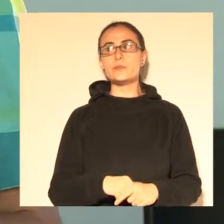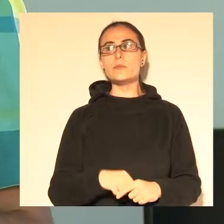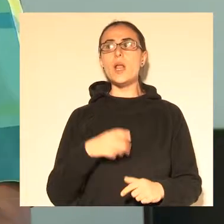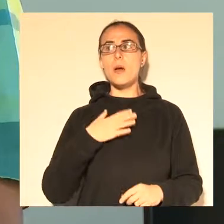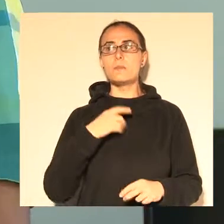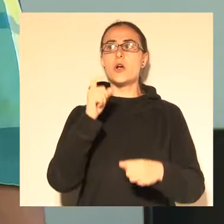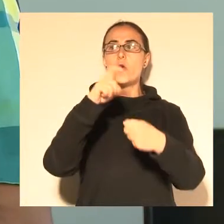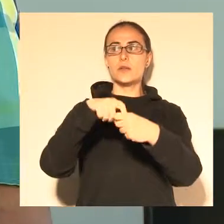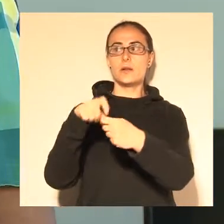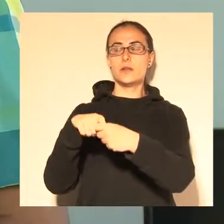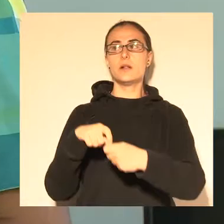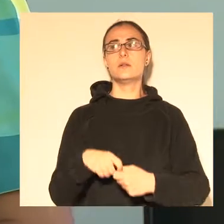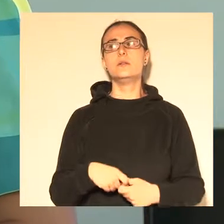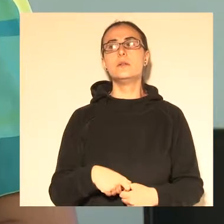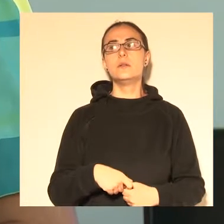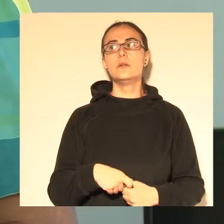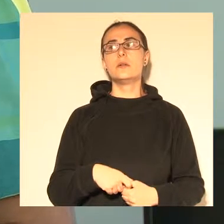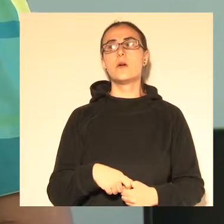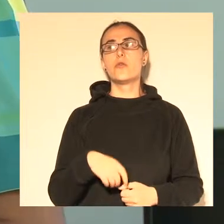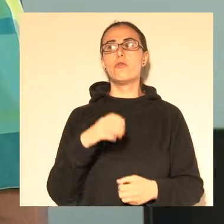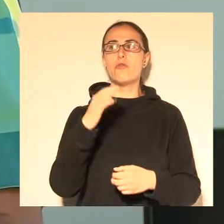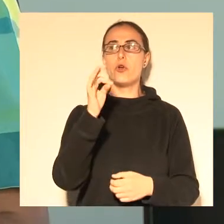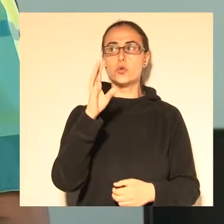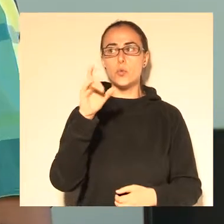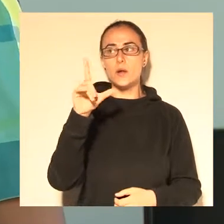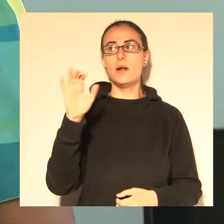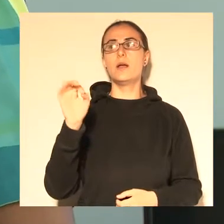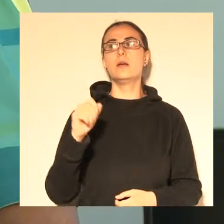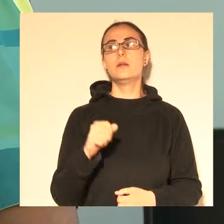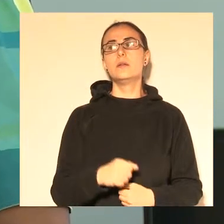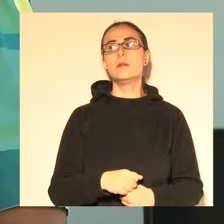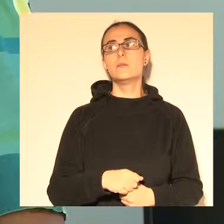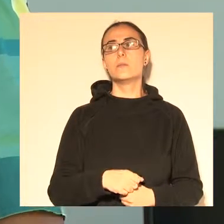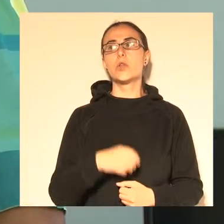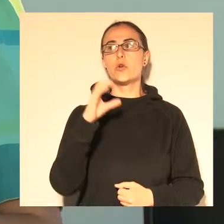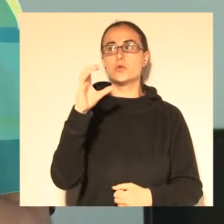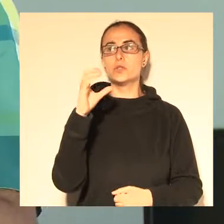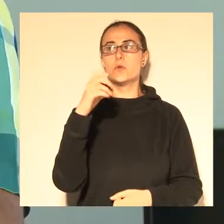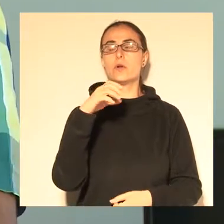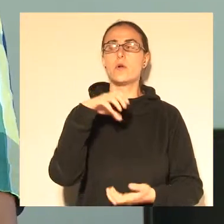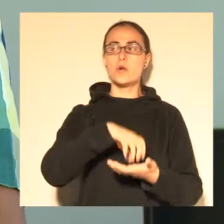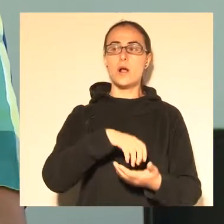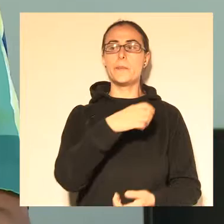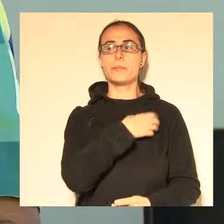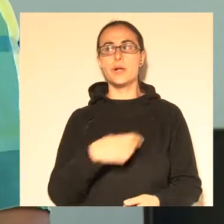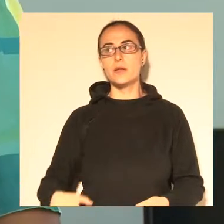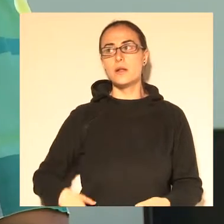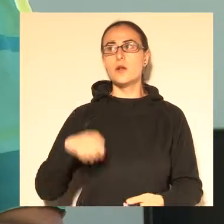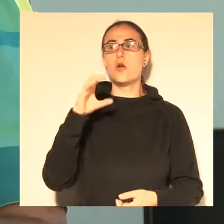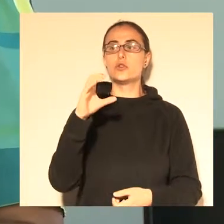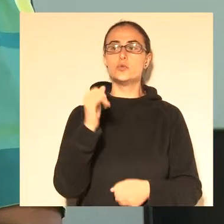am contactat forurile Consiliul Local primărie